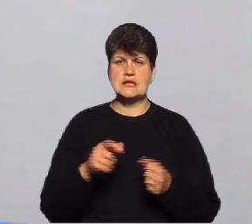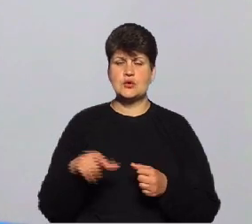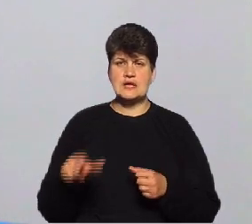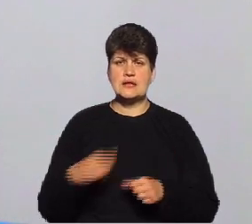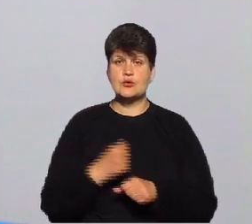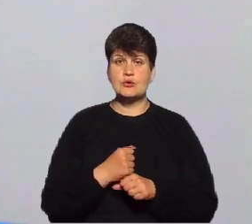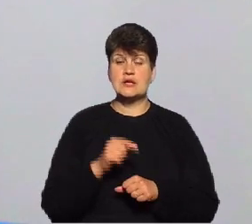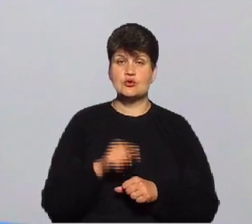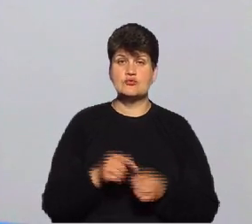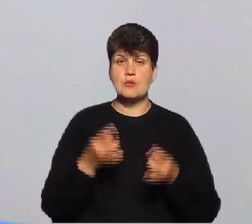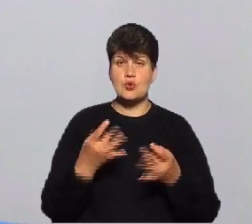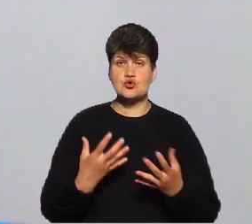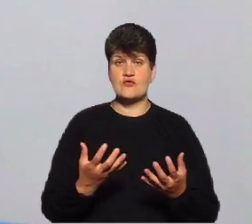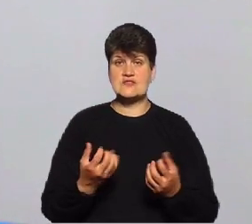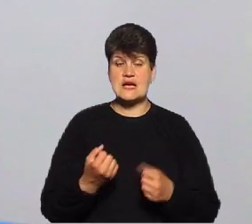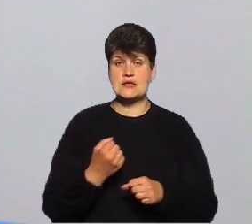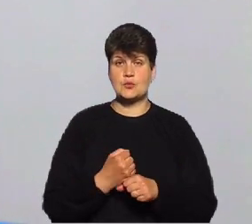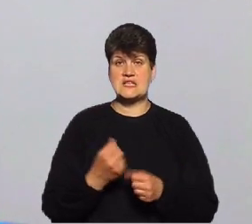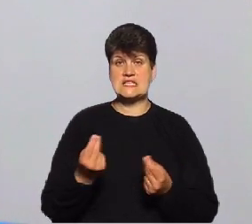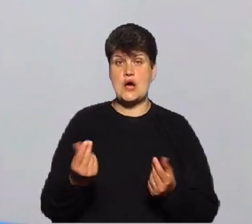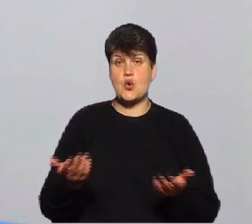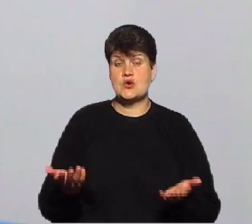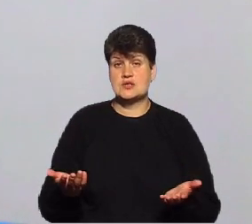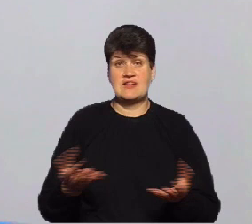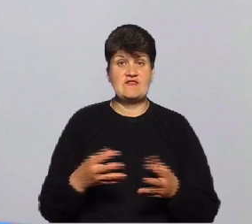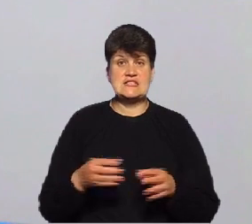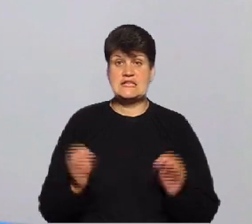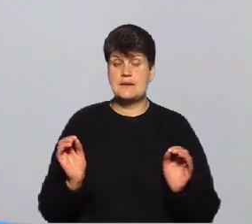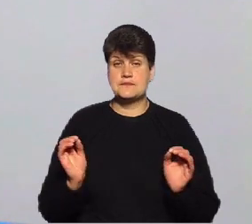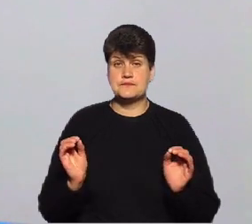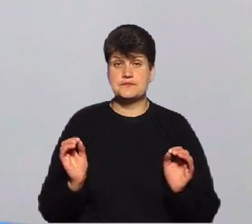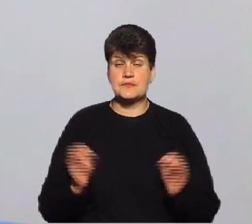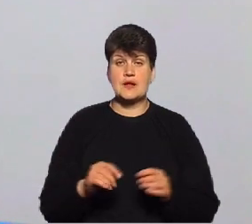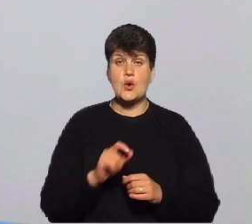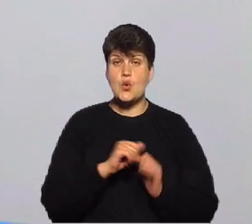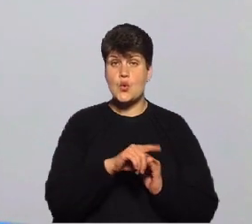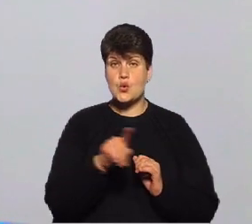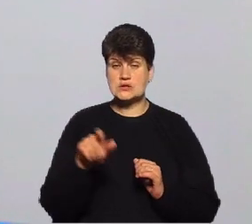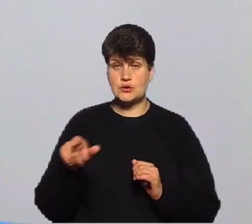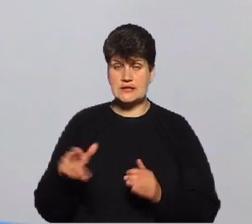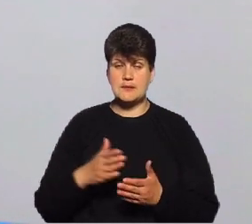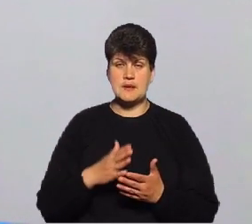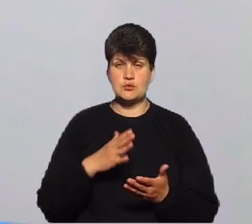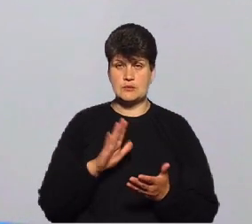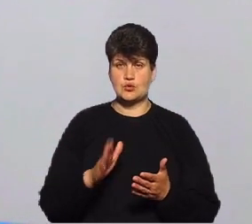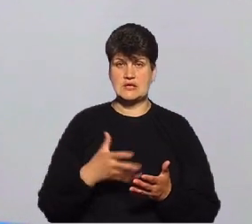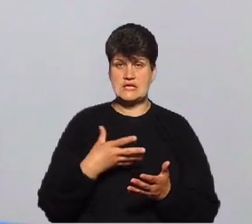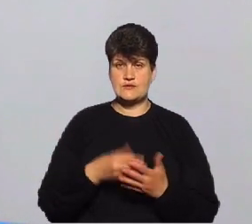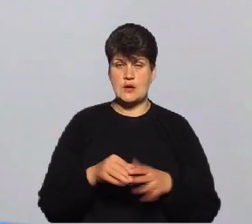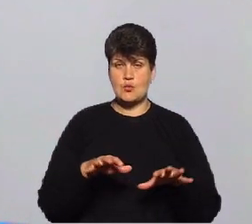просто взяті на роботу там за гроші. Так, от і все. Тобто кожна людина має бути на своєму місці, кожна людина має бути